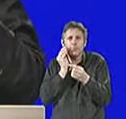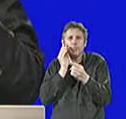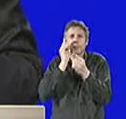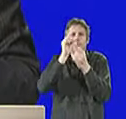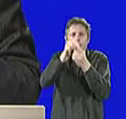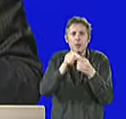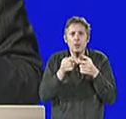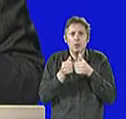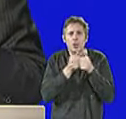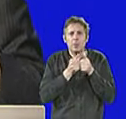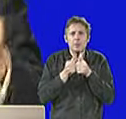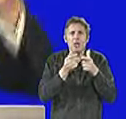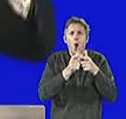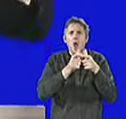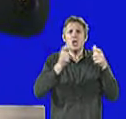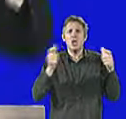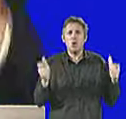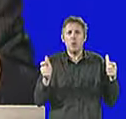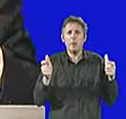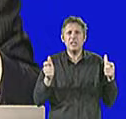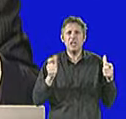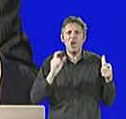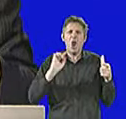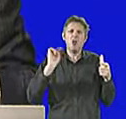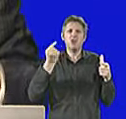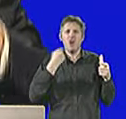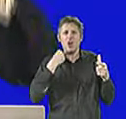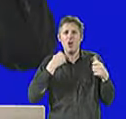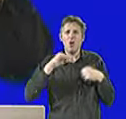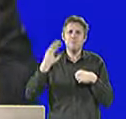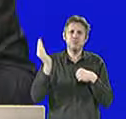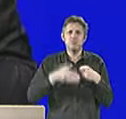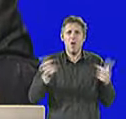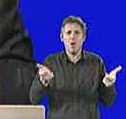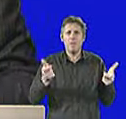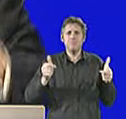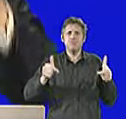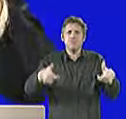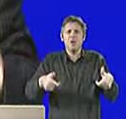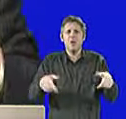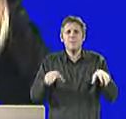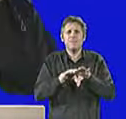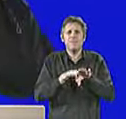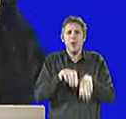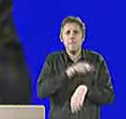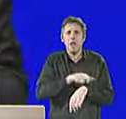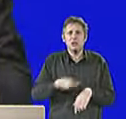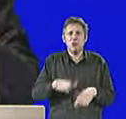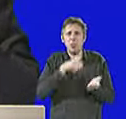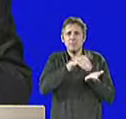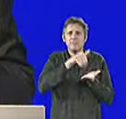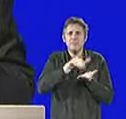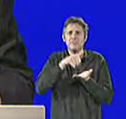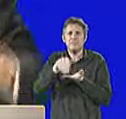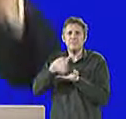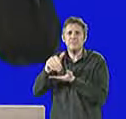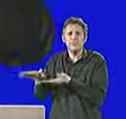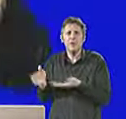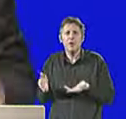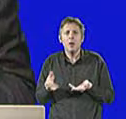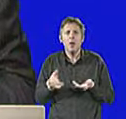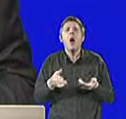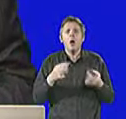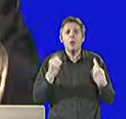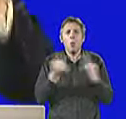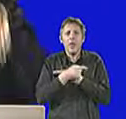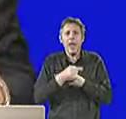de l'entreprise, c'est ceux qui sont au bas de l'échelle qui payent systématiquement, et quand il y a la réussite de l'entreprise, ce n'est pas